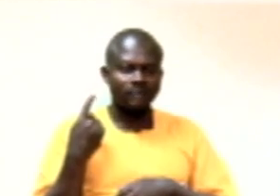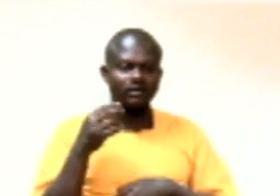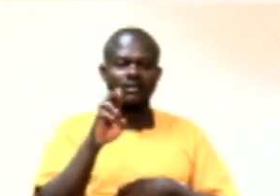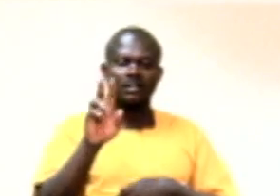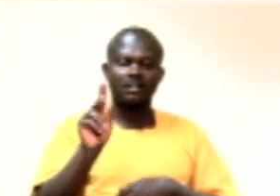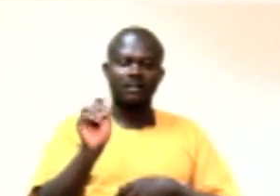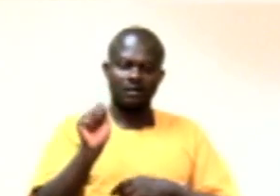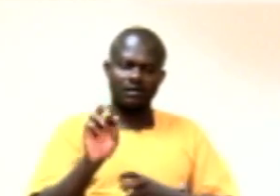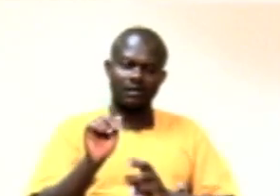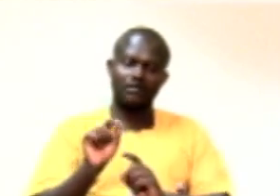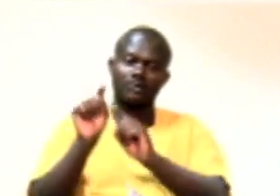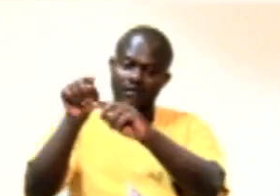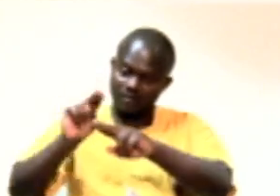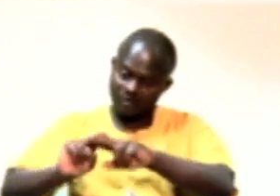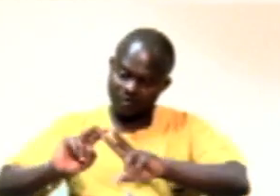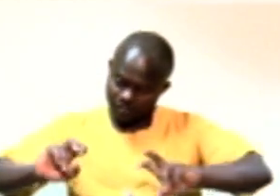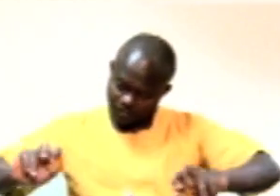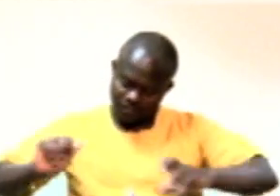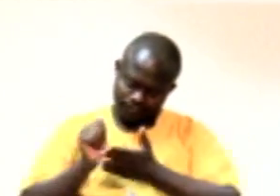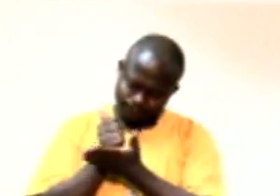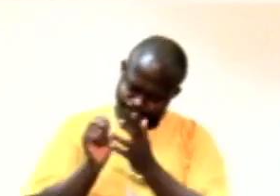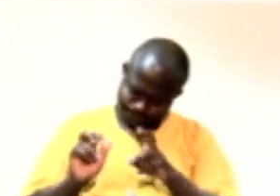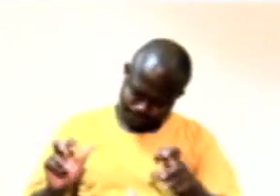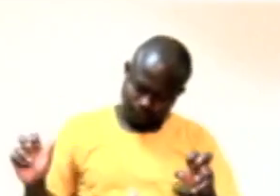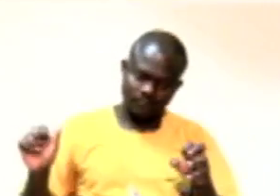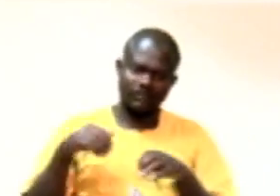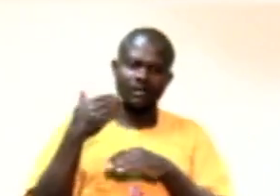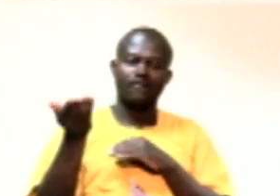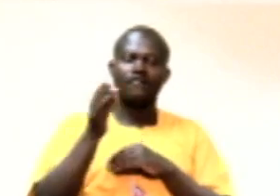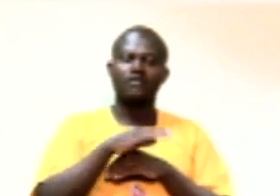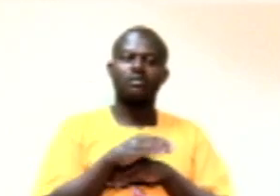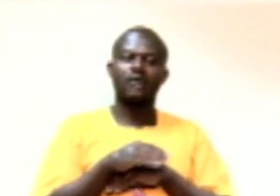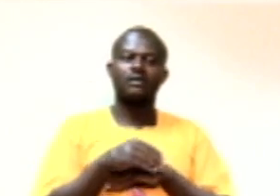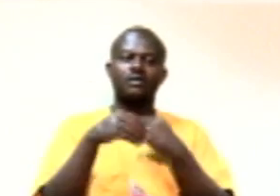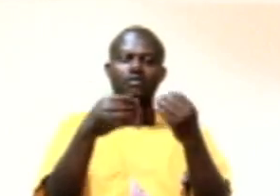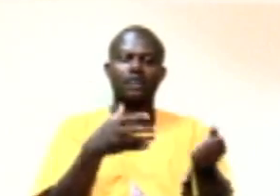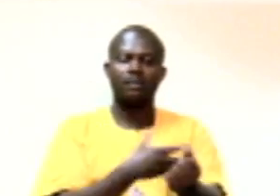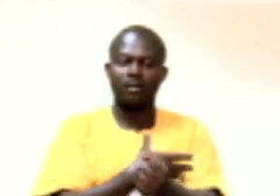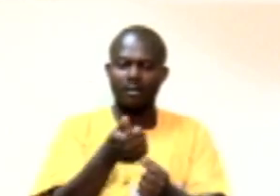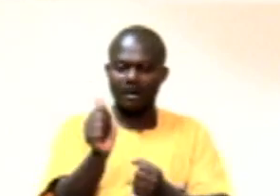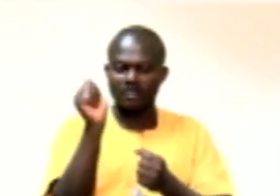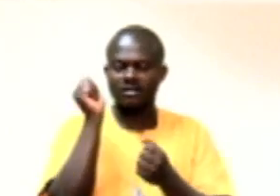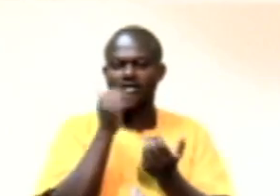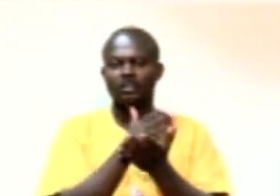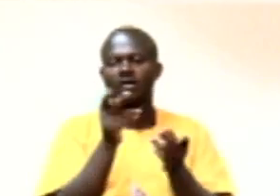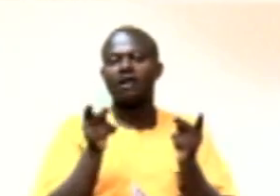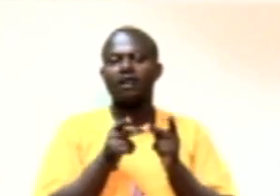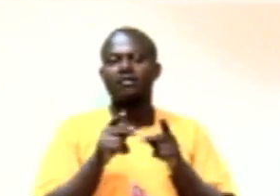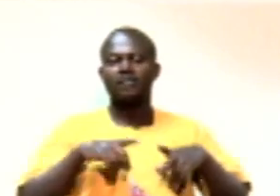Rukara tujyayo tukayikorerayo tukazagaruka. Rero kubaha ubwo bubasha aho bari,